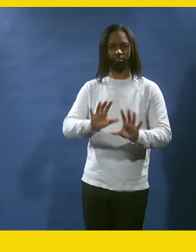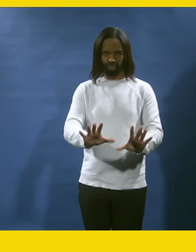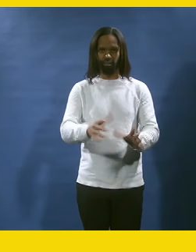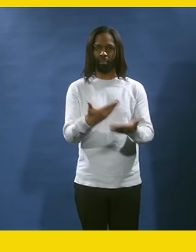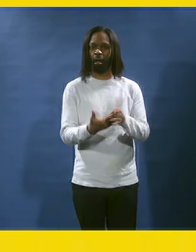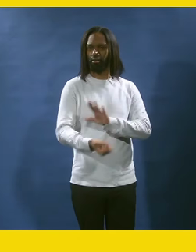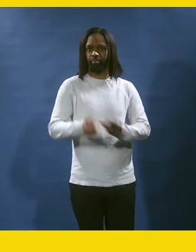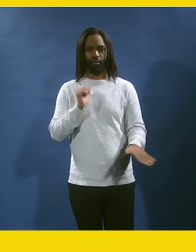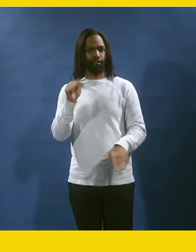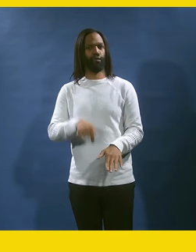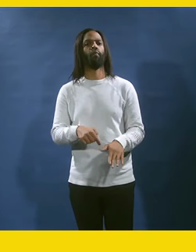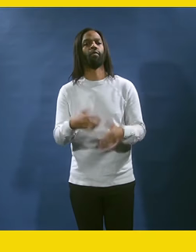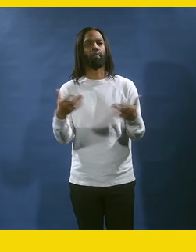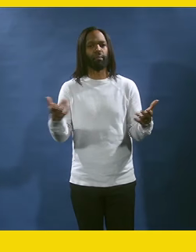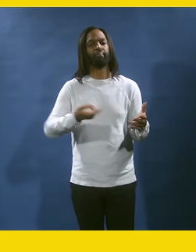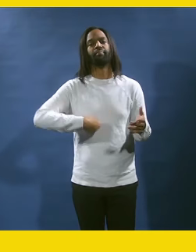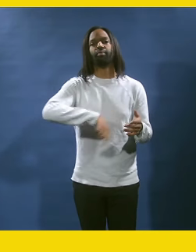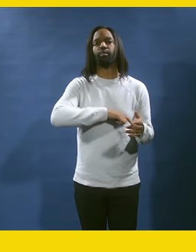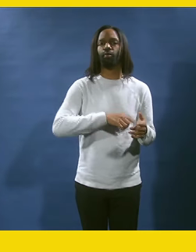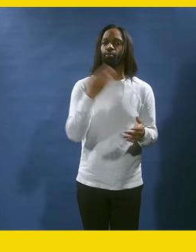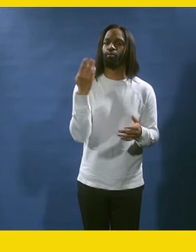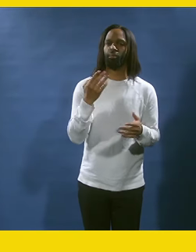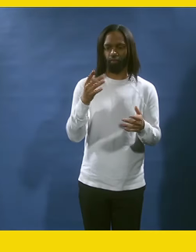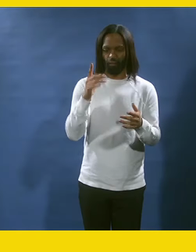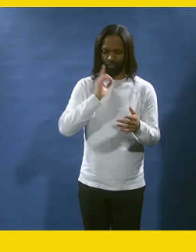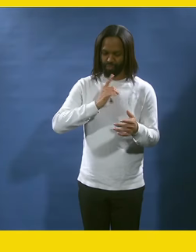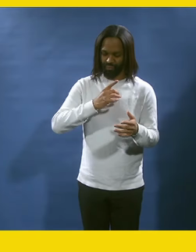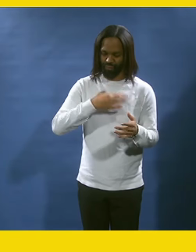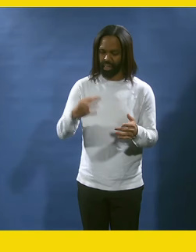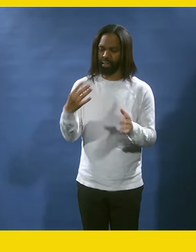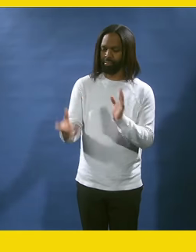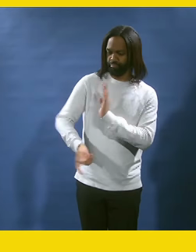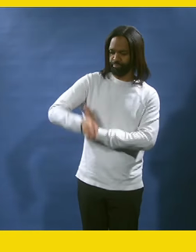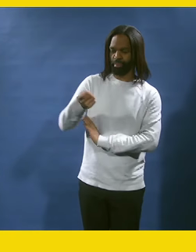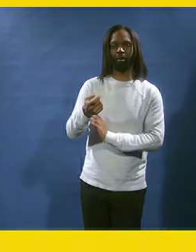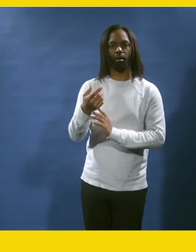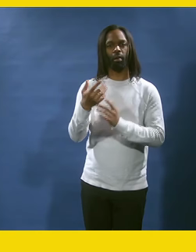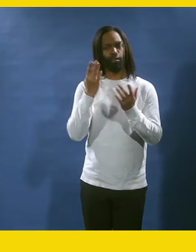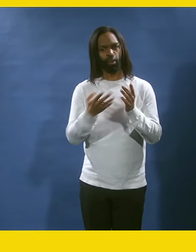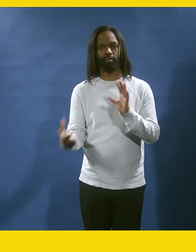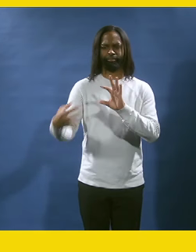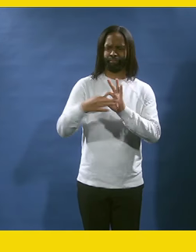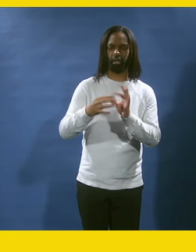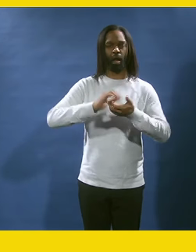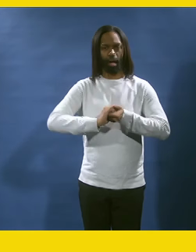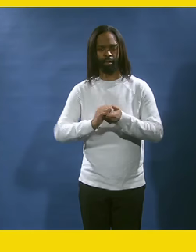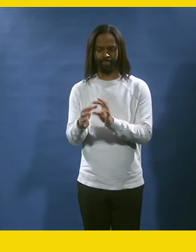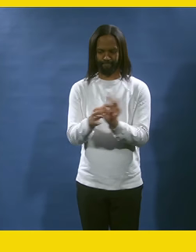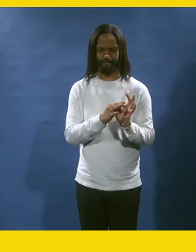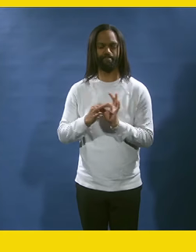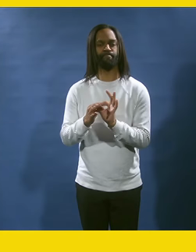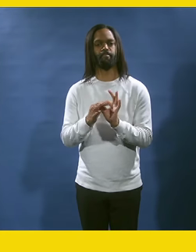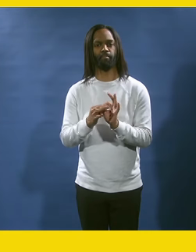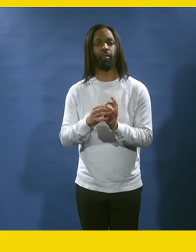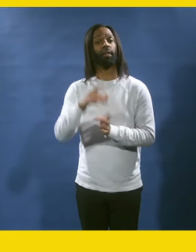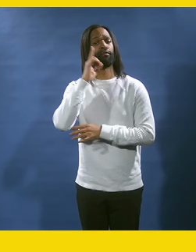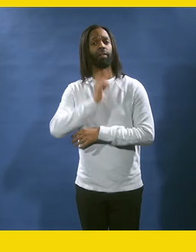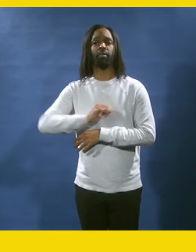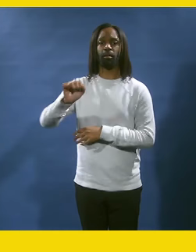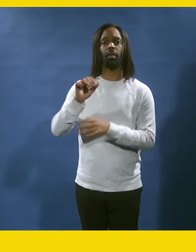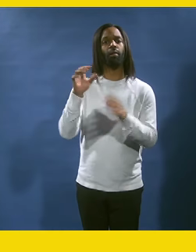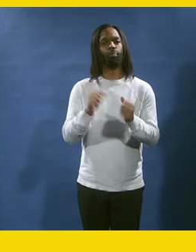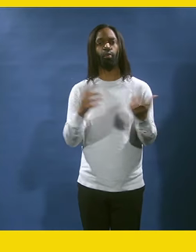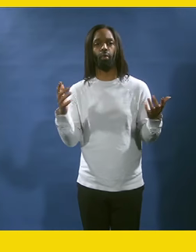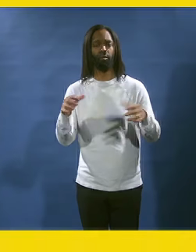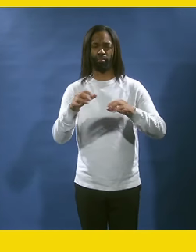des alliés, des amis. Nous prolongeons ce geste féministe qui redessine nos espaces publics, nos jardins,